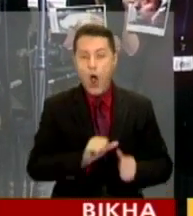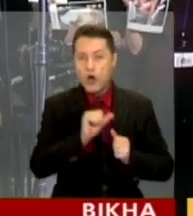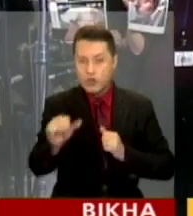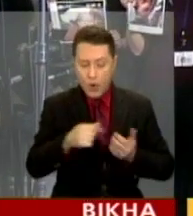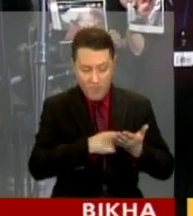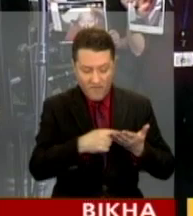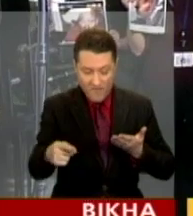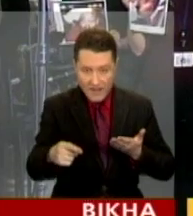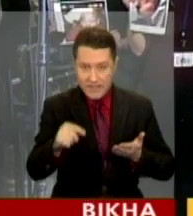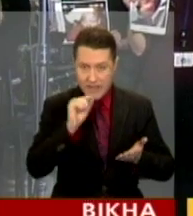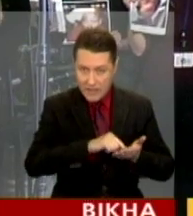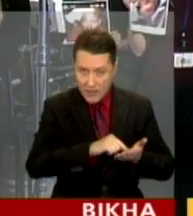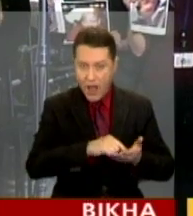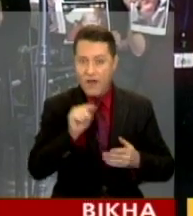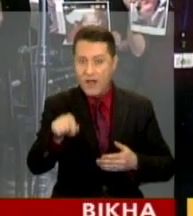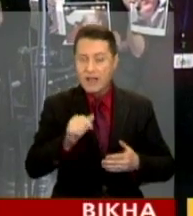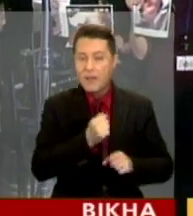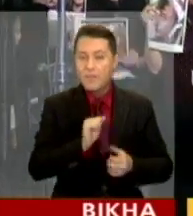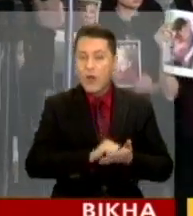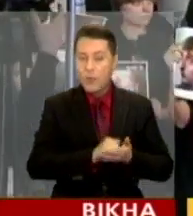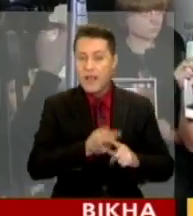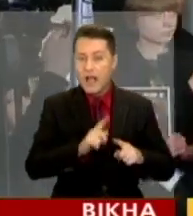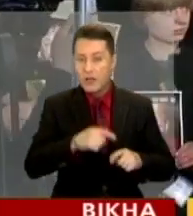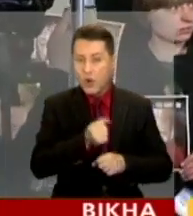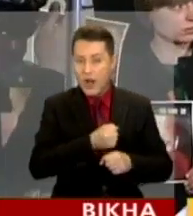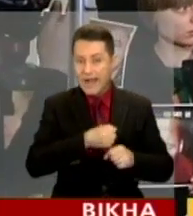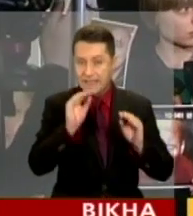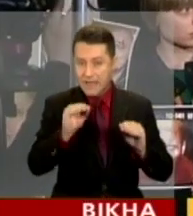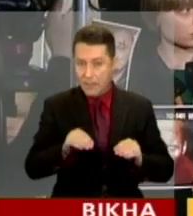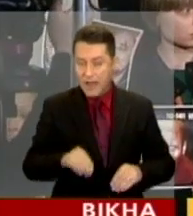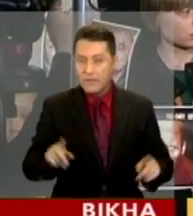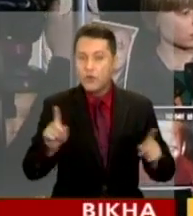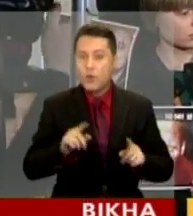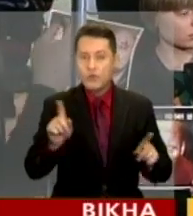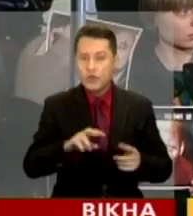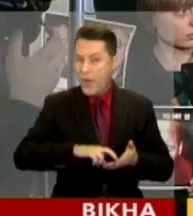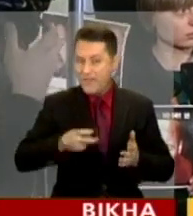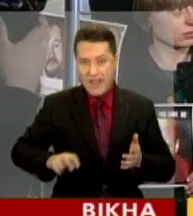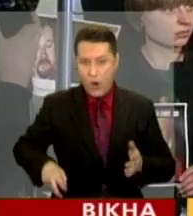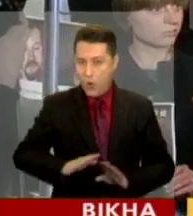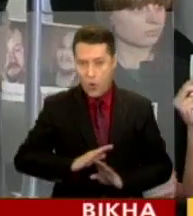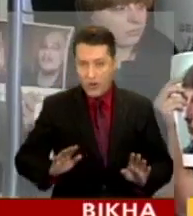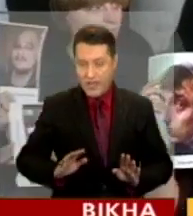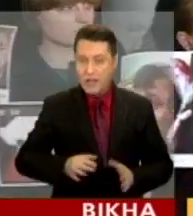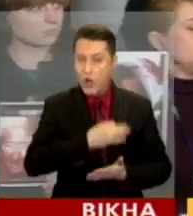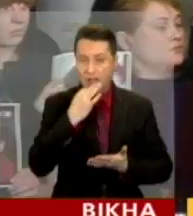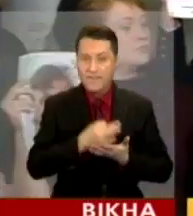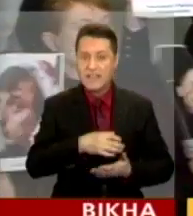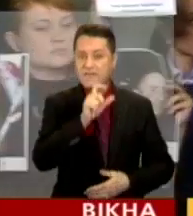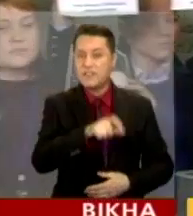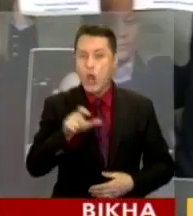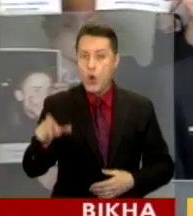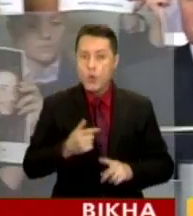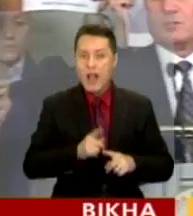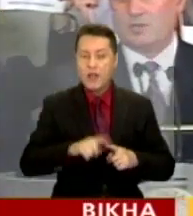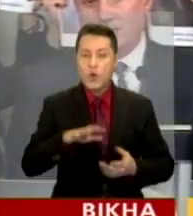документі, який розробляється, о том, що не уходять від відповідальності люди, которые